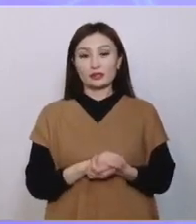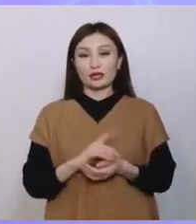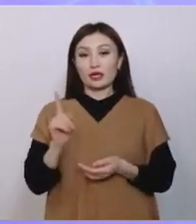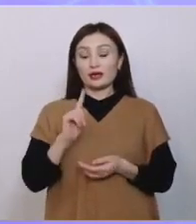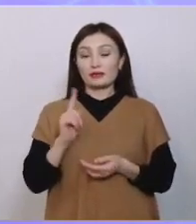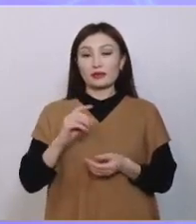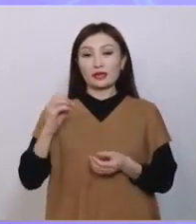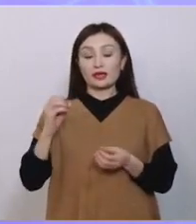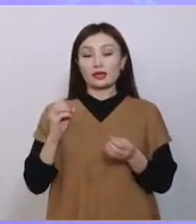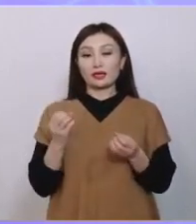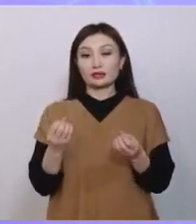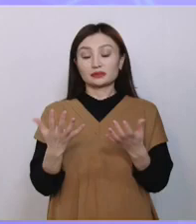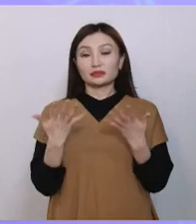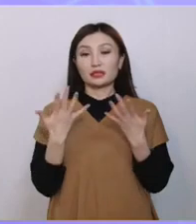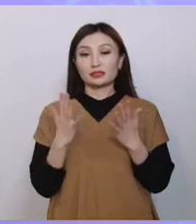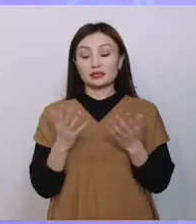Эмне жаркырап тийип турат?